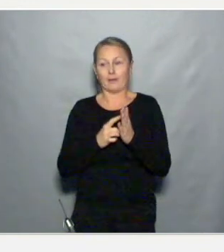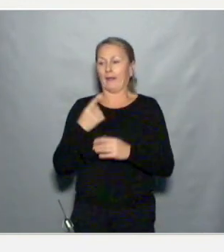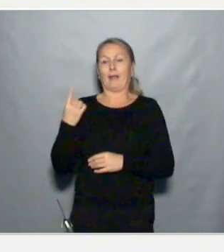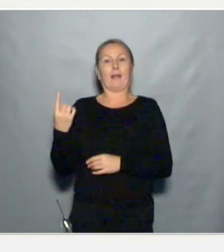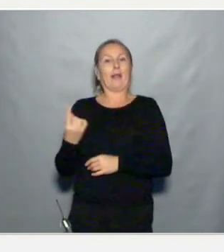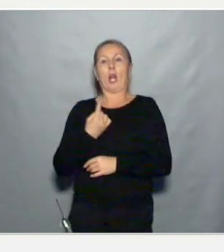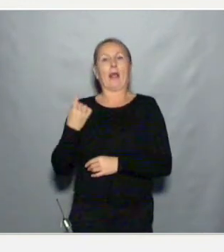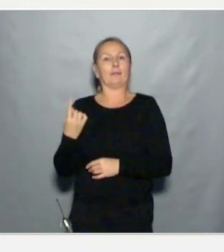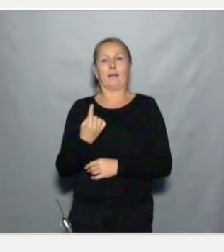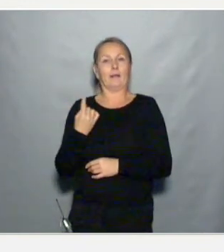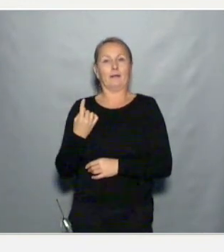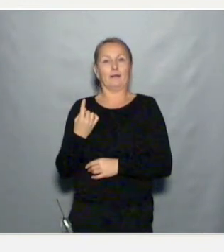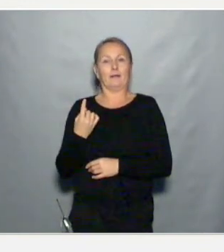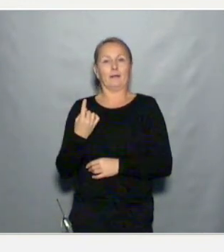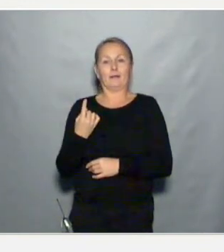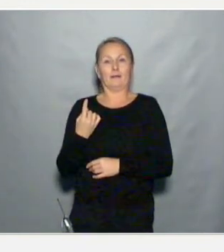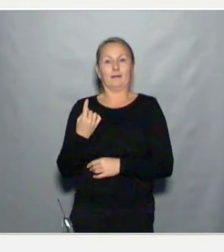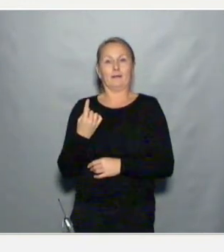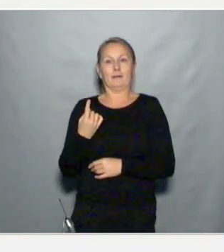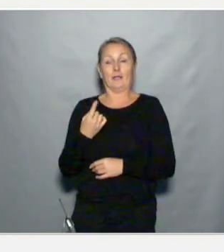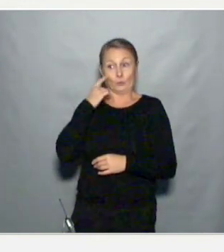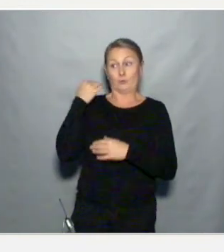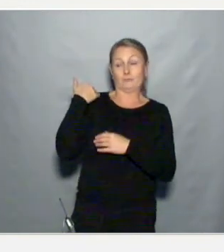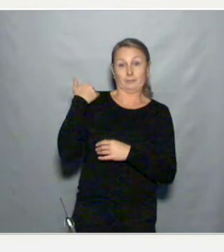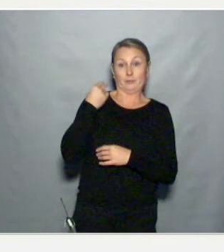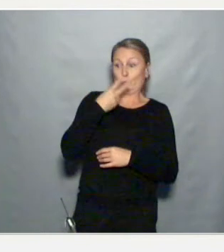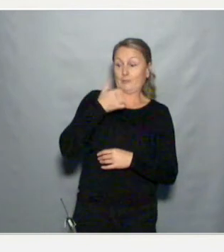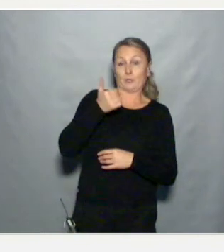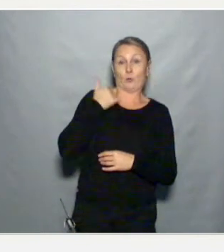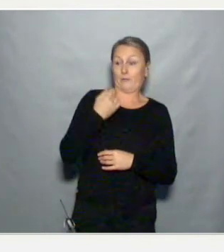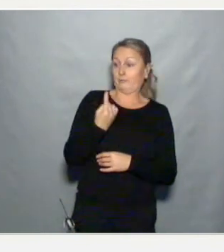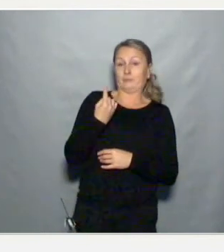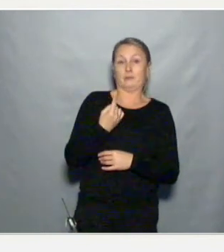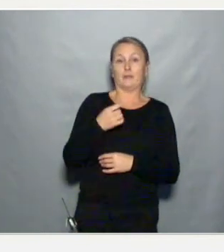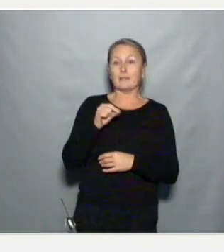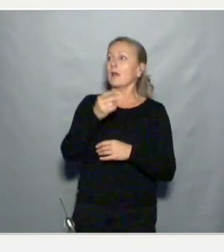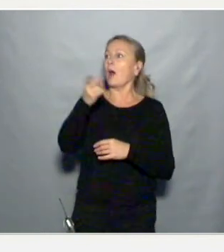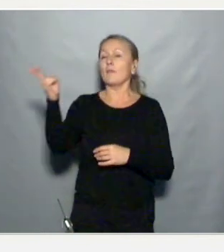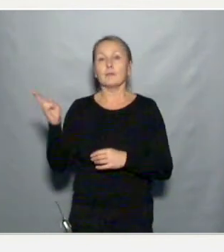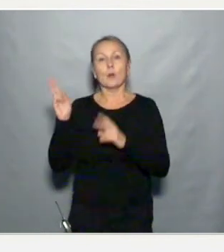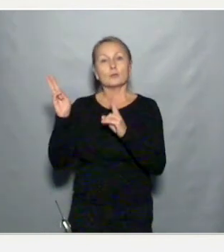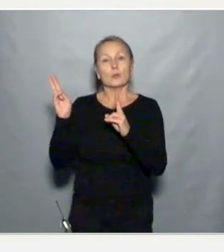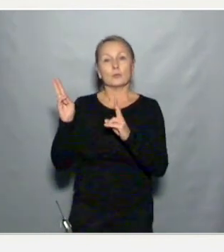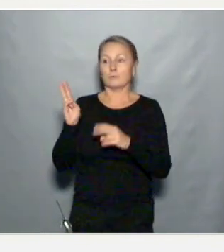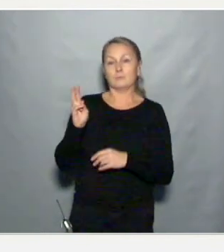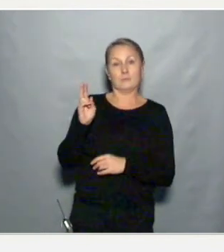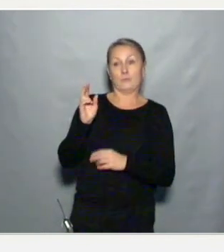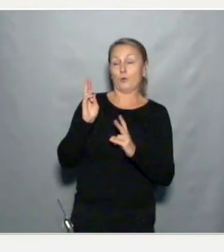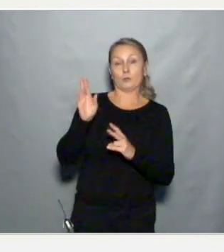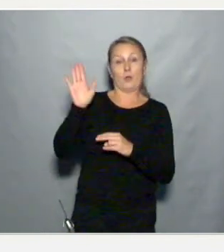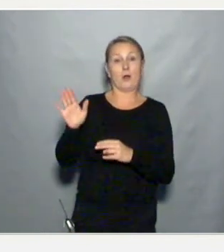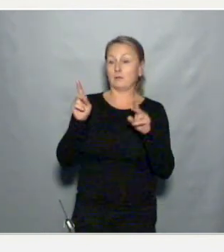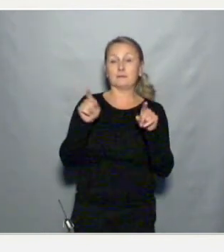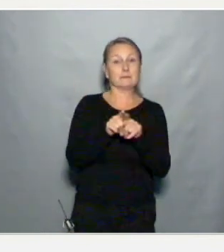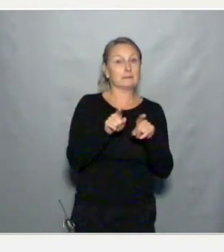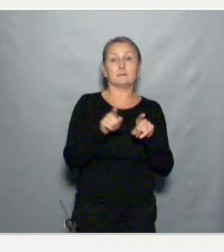ensam. Jag är inte efterbliven som jag på riktigt trodde i 26 år. Och det finns andra med ADHD som också har